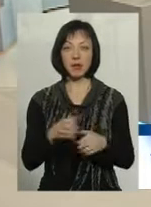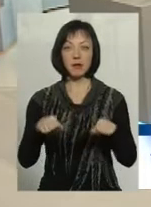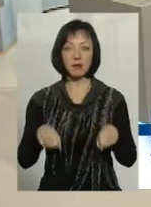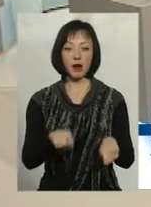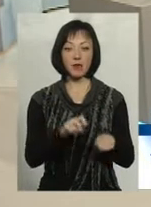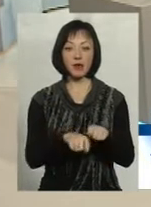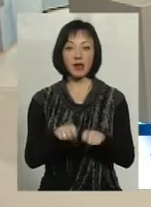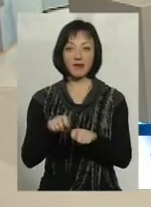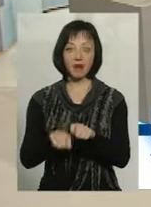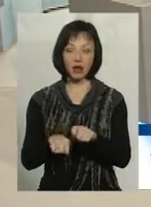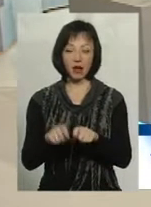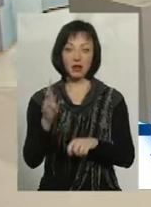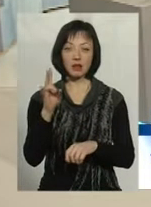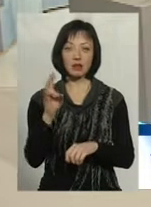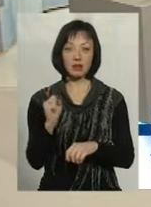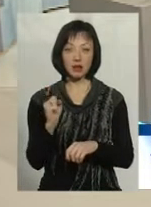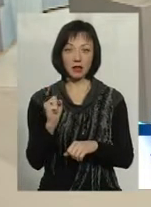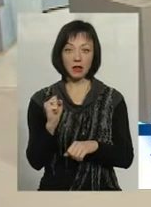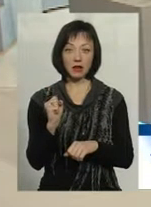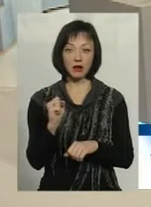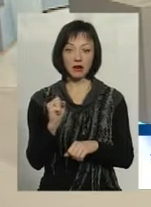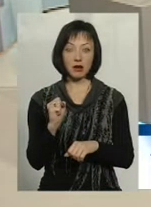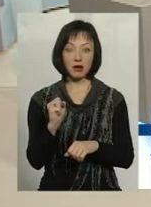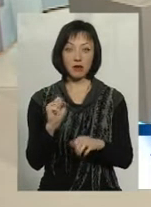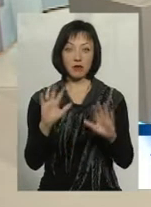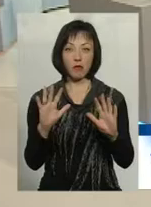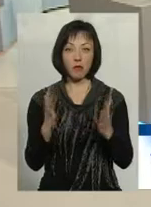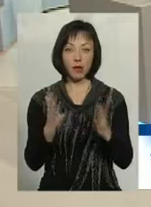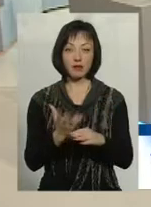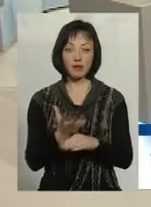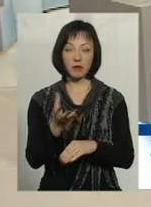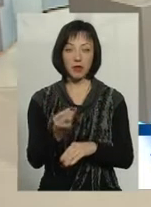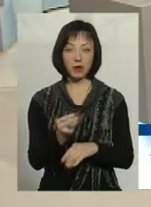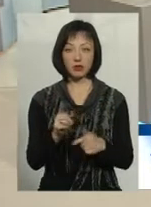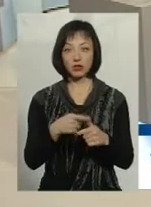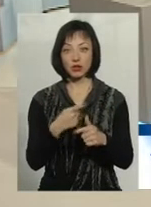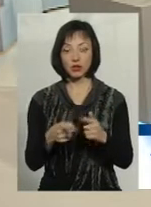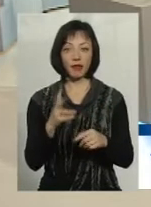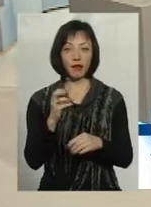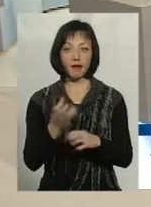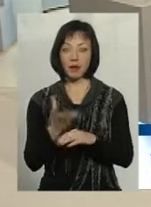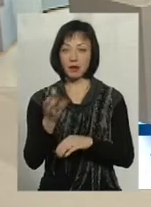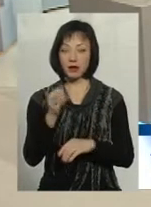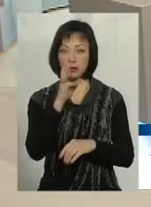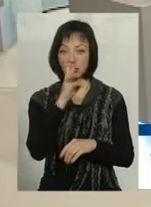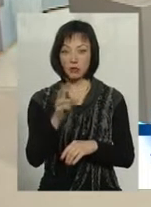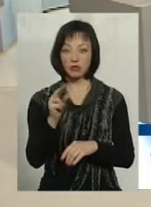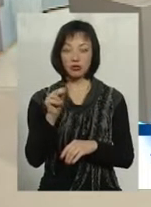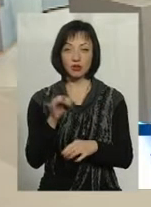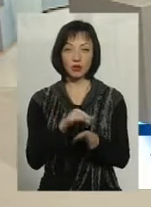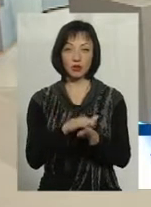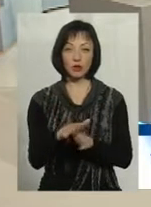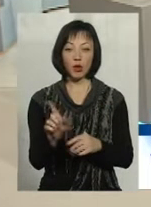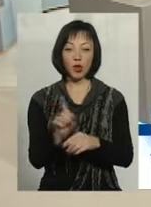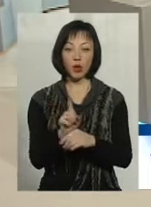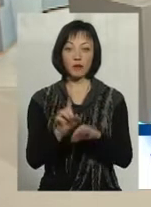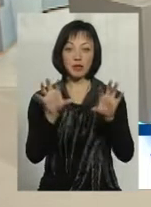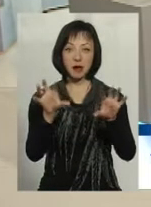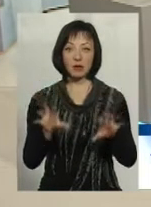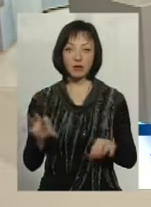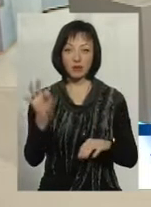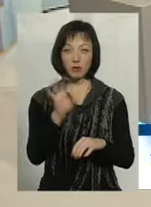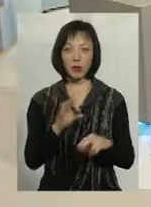Але питання не стоїть в тому, які зміни буде прийнято. Питання стоїть в тому на сьогоднішній день, чи зможемо